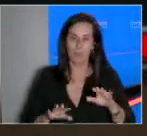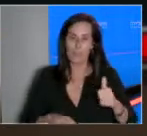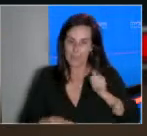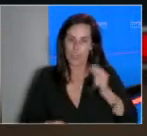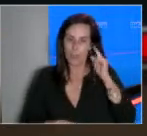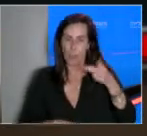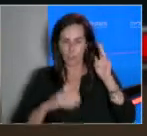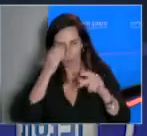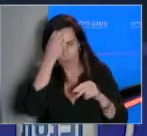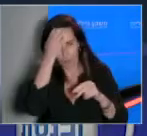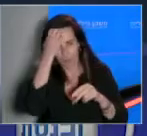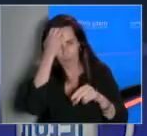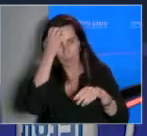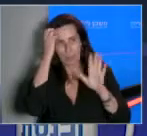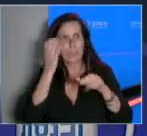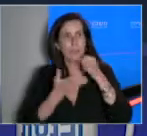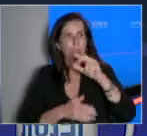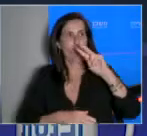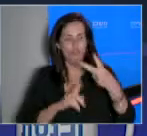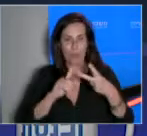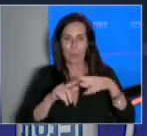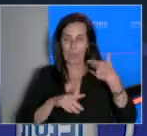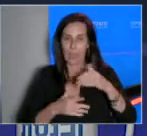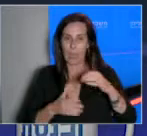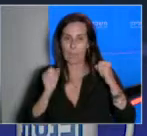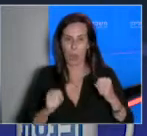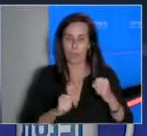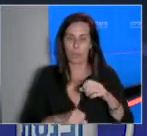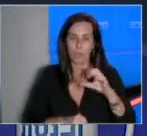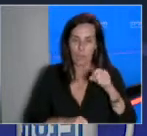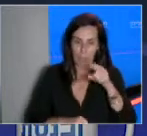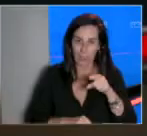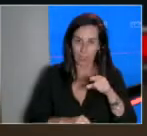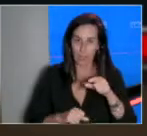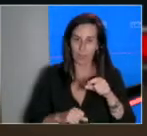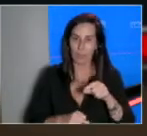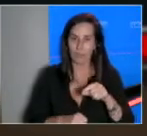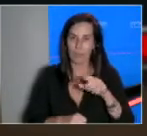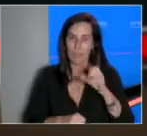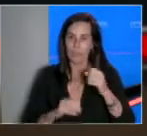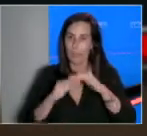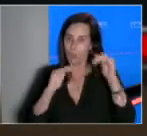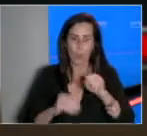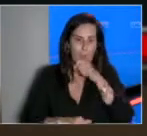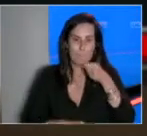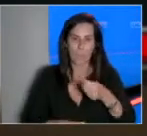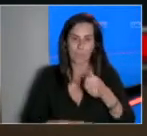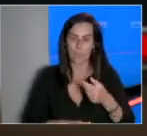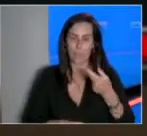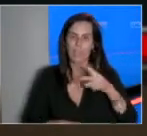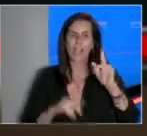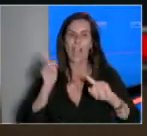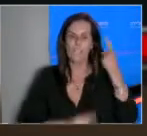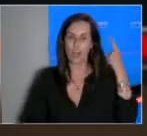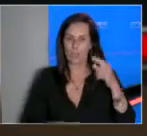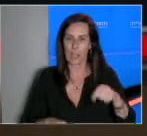זה גם, צריך להגיד, זה גם התקציב השני בגודלו אחרי משרד הביטחון. אם אתה מוריד, צריך להזכיר. כן, אם אתה מוריד פנסיות, זה מספר אחד. גבוה. כן. עכשיו,